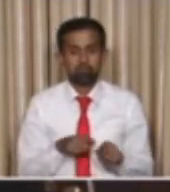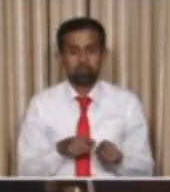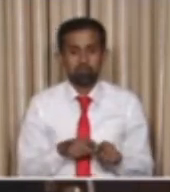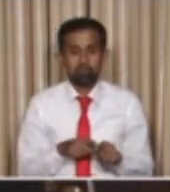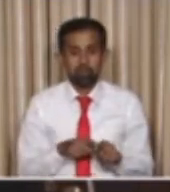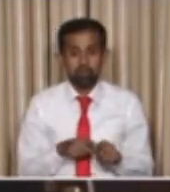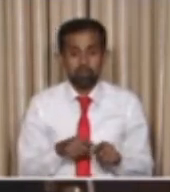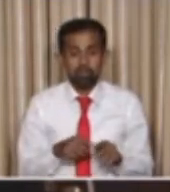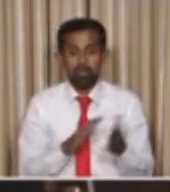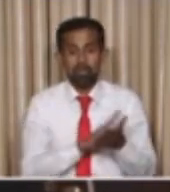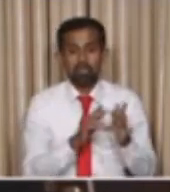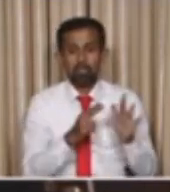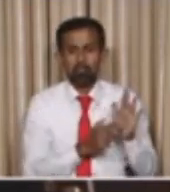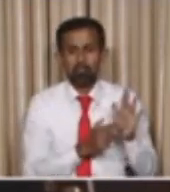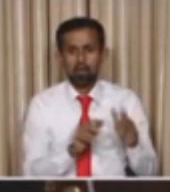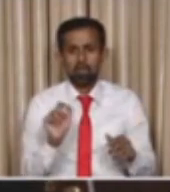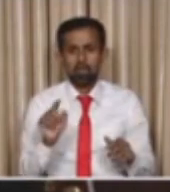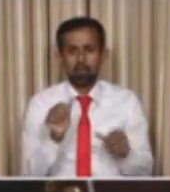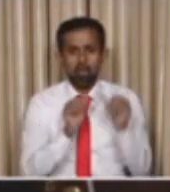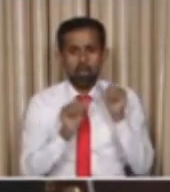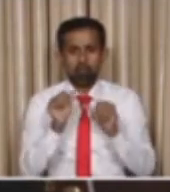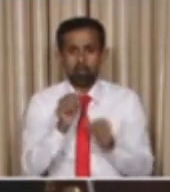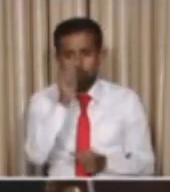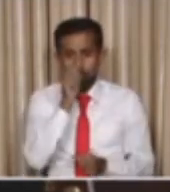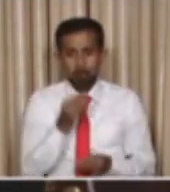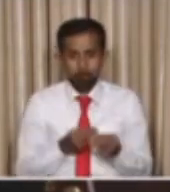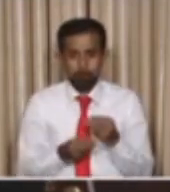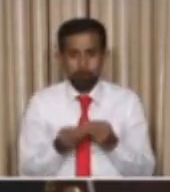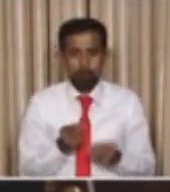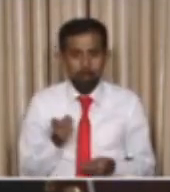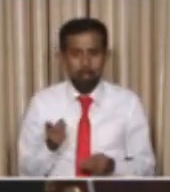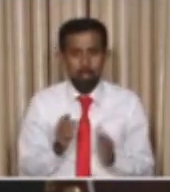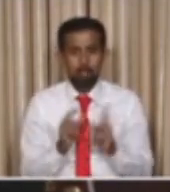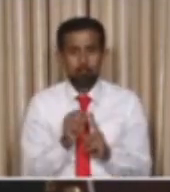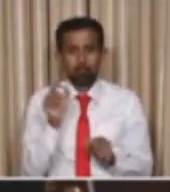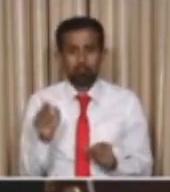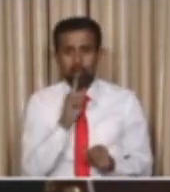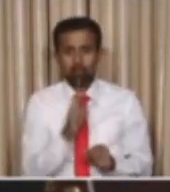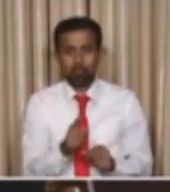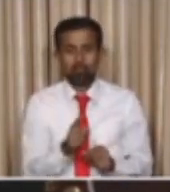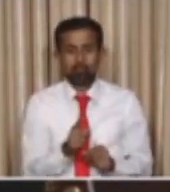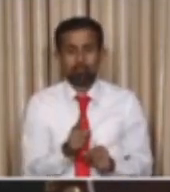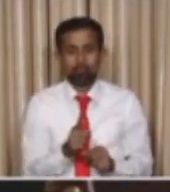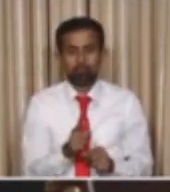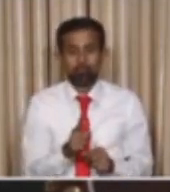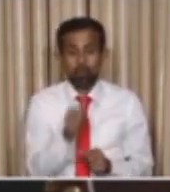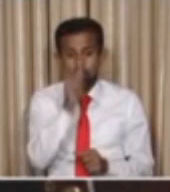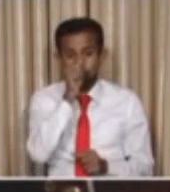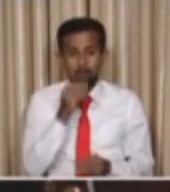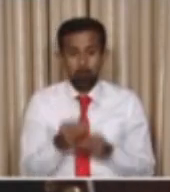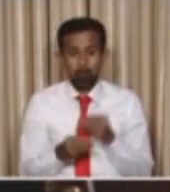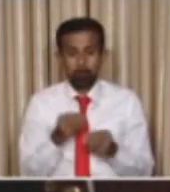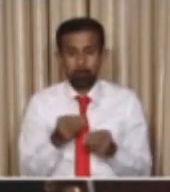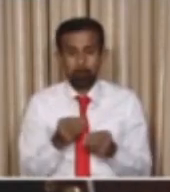human immunoglobin kiyana aushadaya, me jawarama nisa, amatyavaraya kiyanawa, me